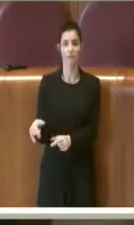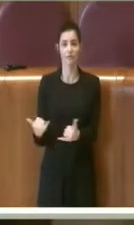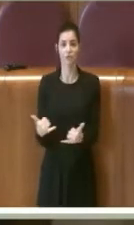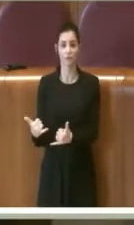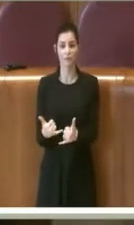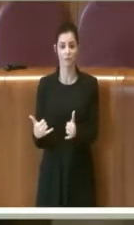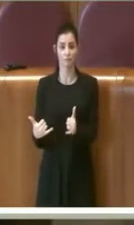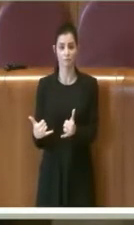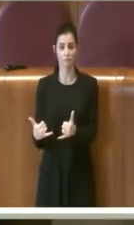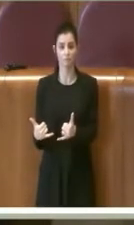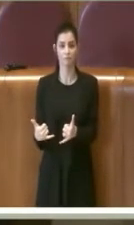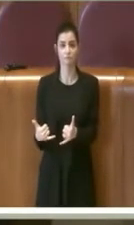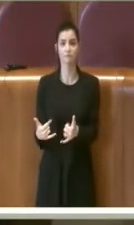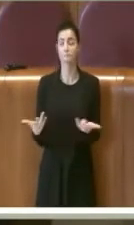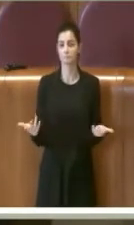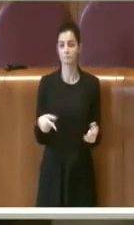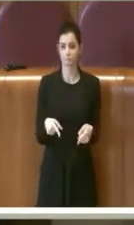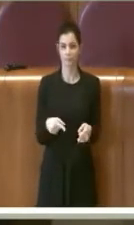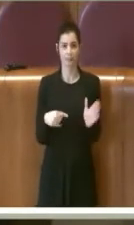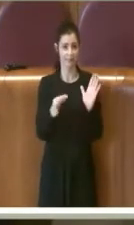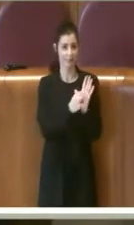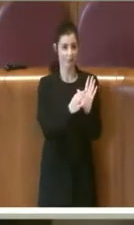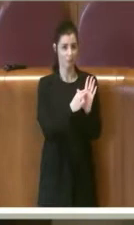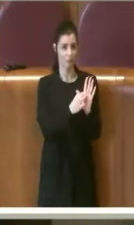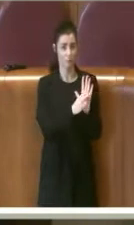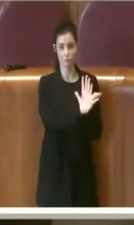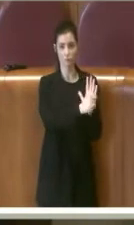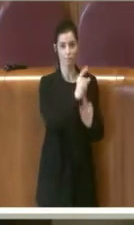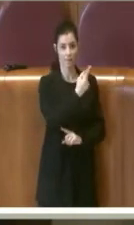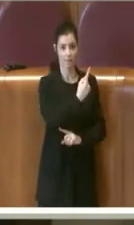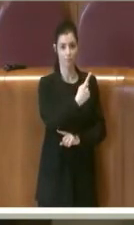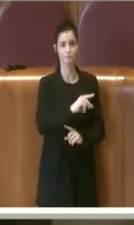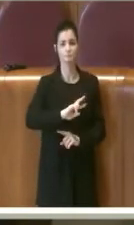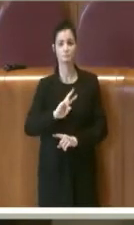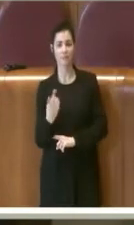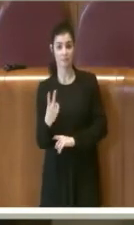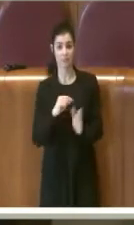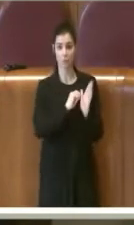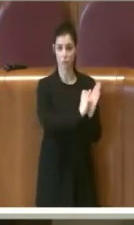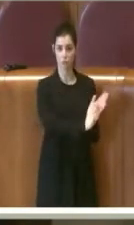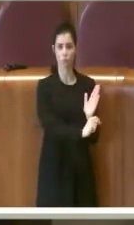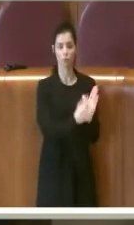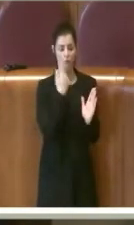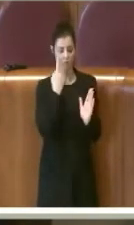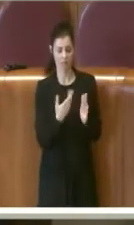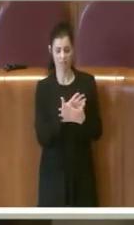dicembre. E questo diciamo sul lato del titolo primo. Sul lato invece del titolo secondo vedo